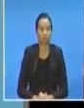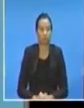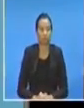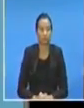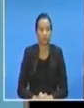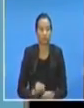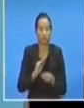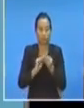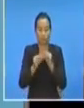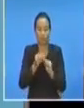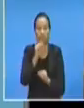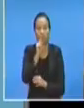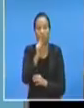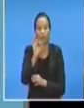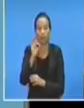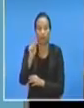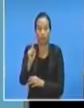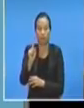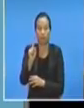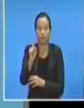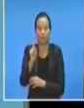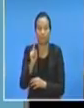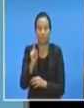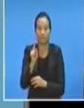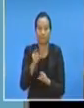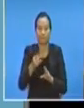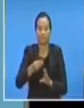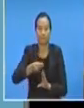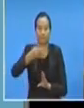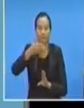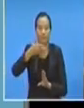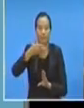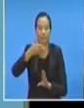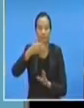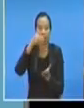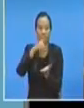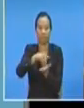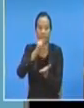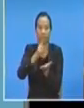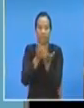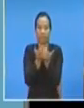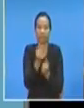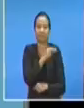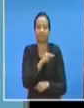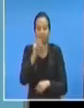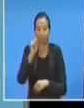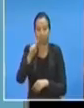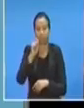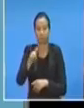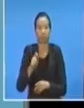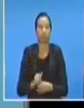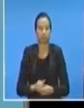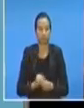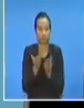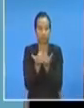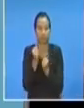หมายเลข191จึงเป็นหมายเลขที่ชูขึ้นมาในศูนย์รับแจ้งเหตุฉุกเฉินและให้นำพระบัญญั